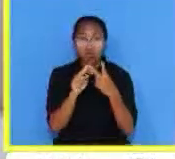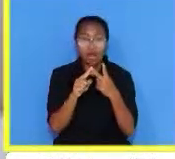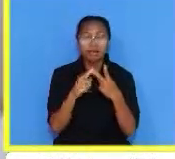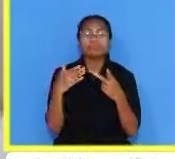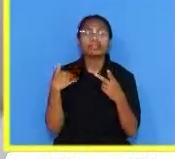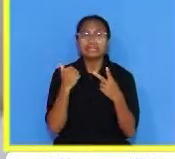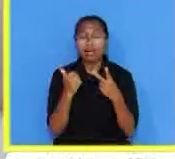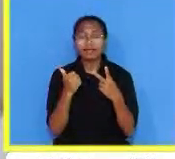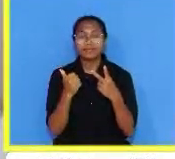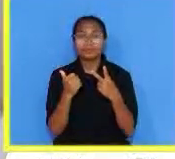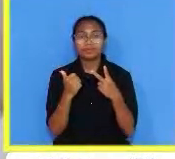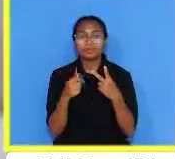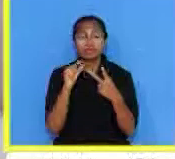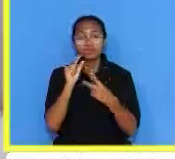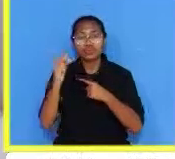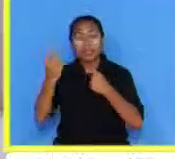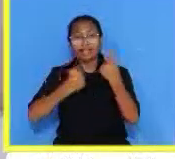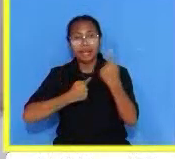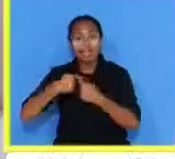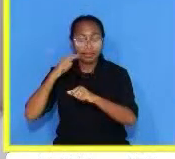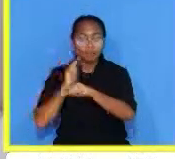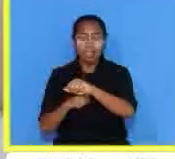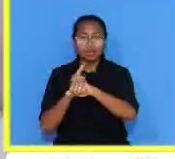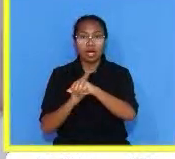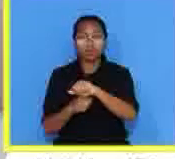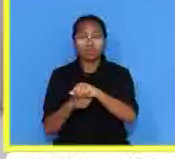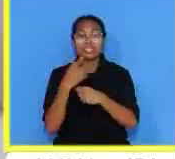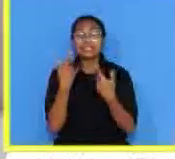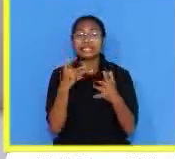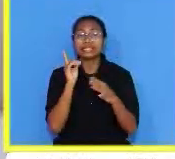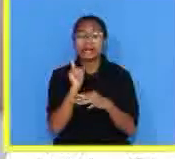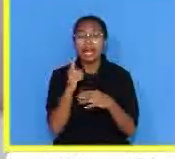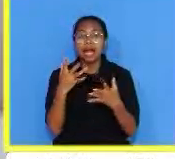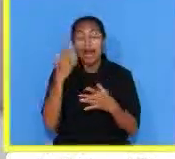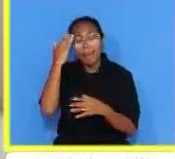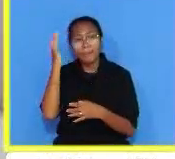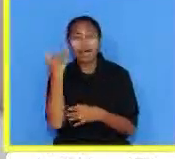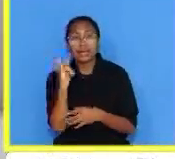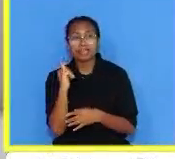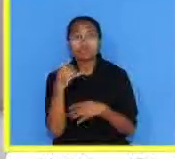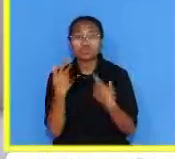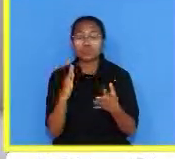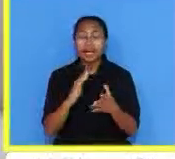silakan untuk datang tepat waktu sehingga apa yang sudah